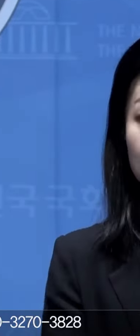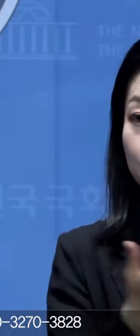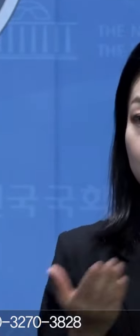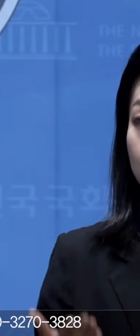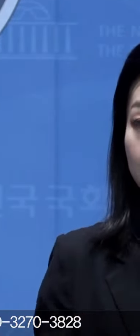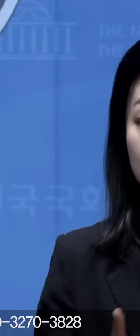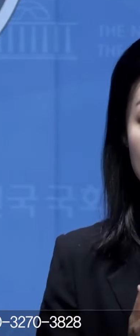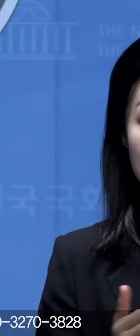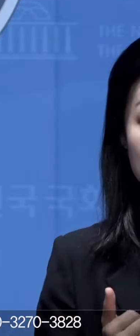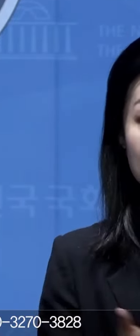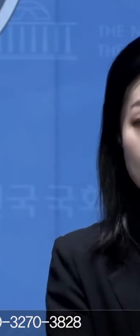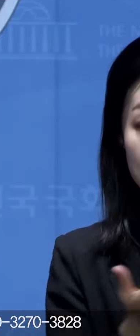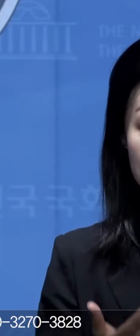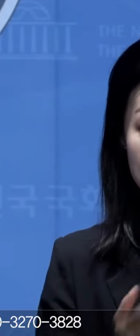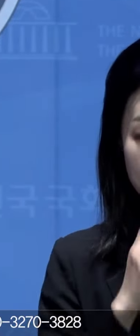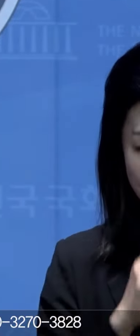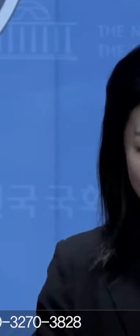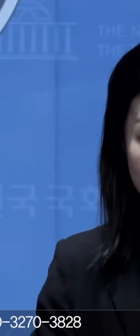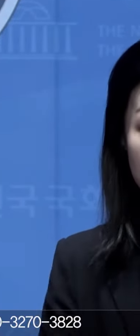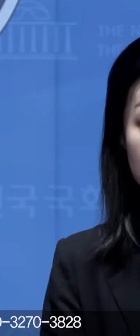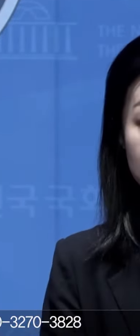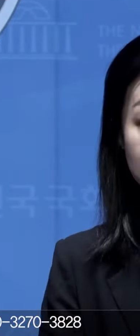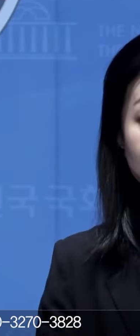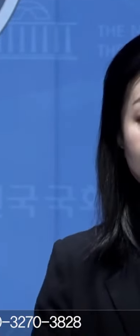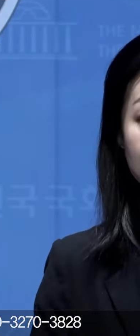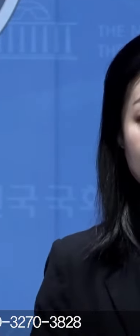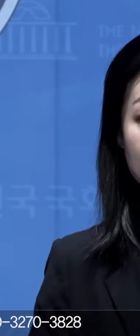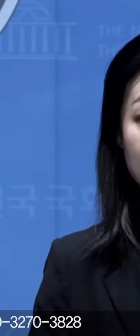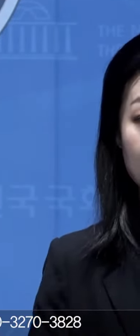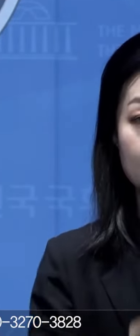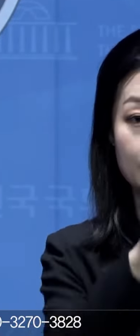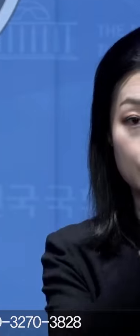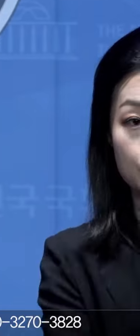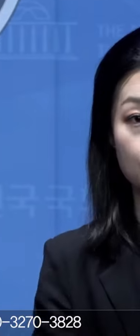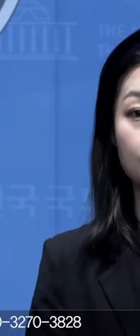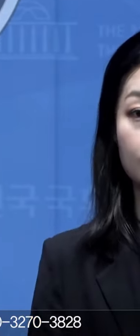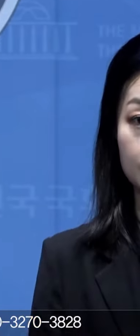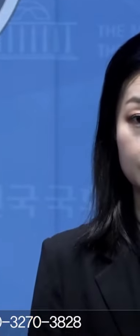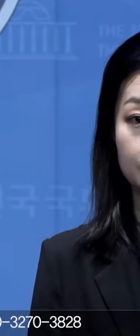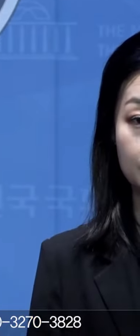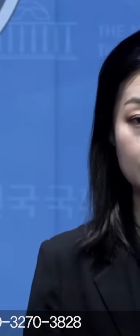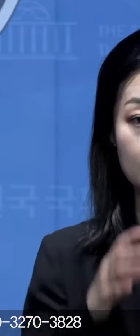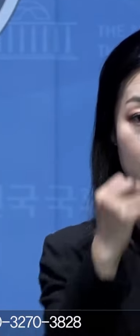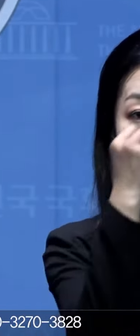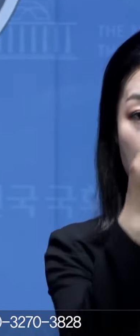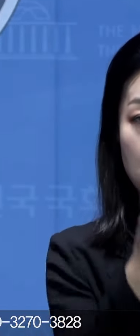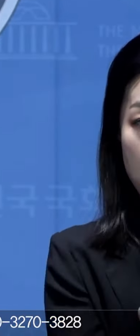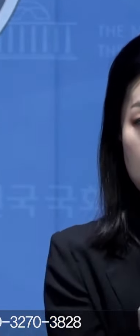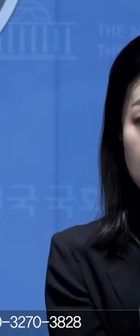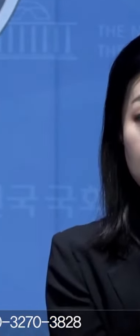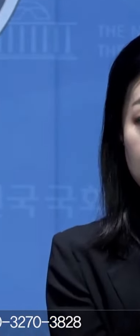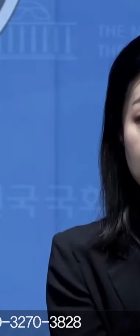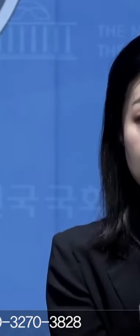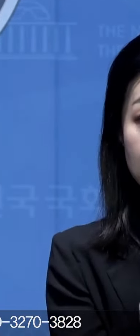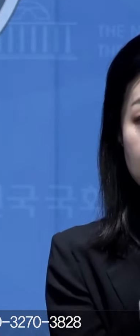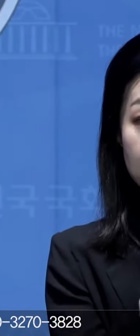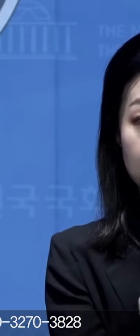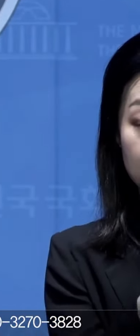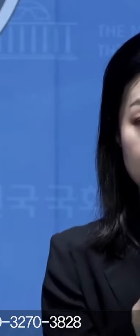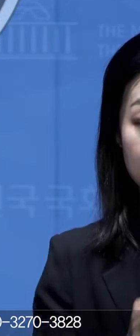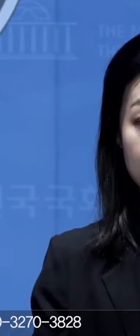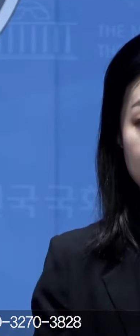보고를 드리고 어이 윤성열 정부가 헌법과 법률에 따라서